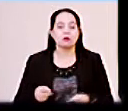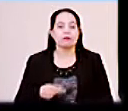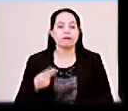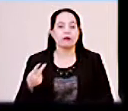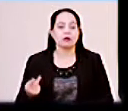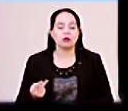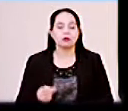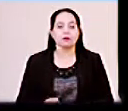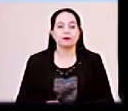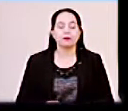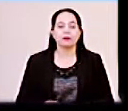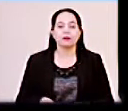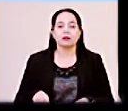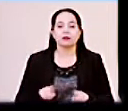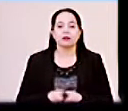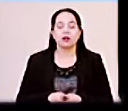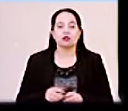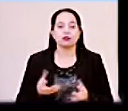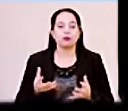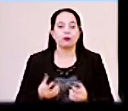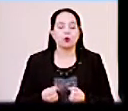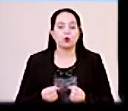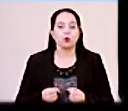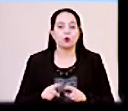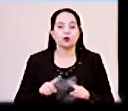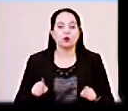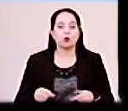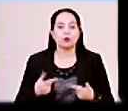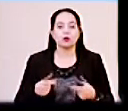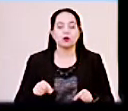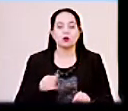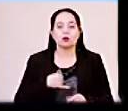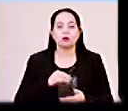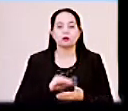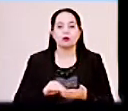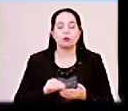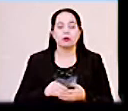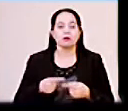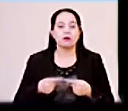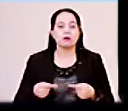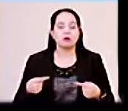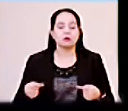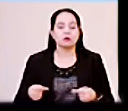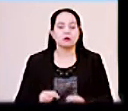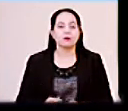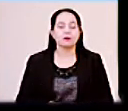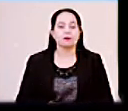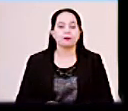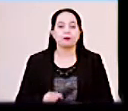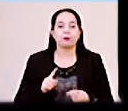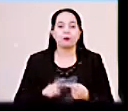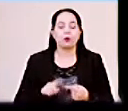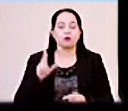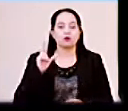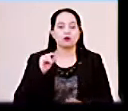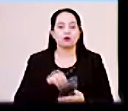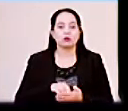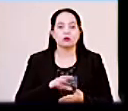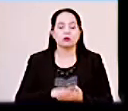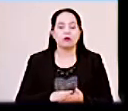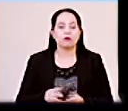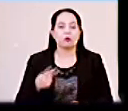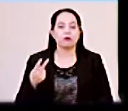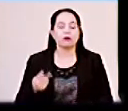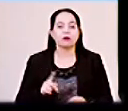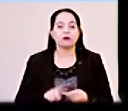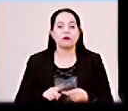квадратов. Значит, берем скобку, где у нас написана разность. К первому числу ставим квадрат